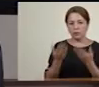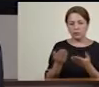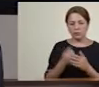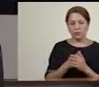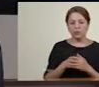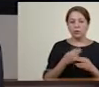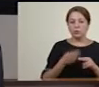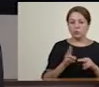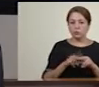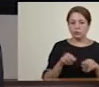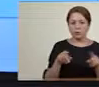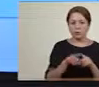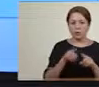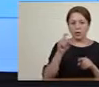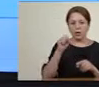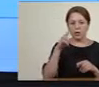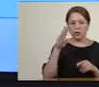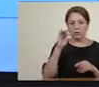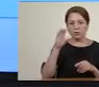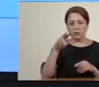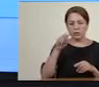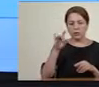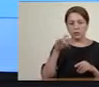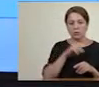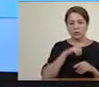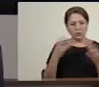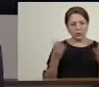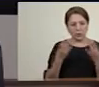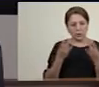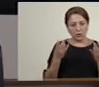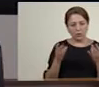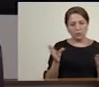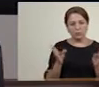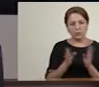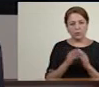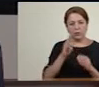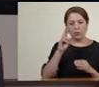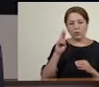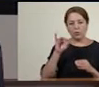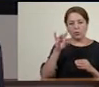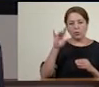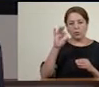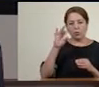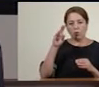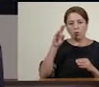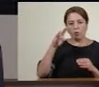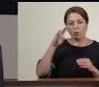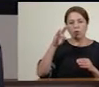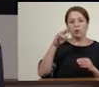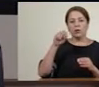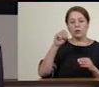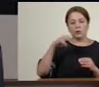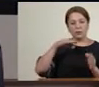ham hadislar o'z ahamiyati jihatidan Qur'oni Karimdan keyingi turuvchi eng